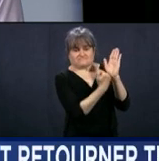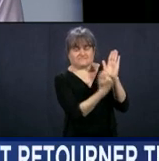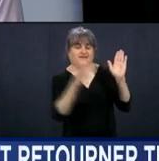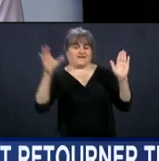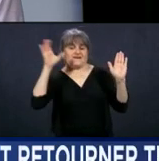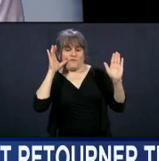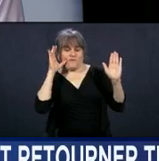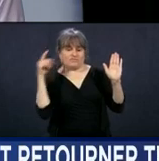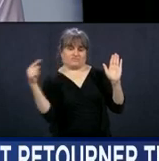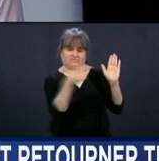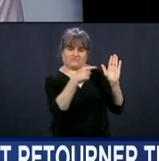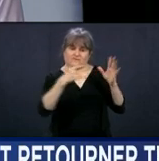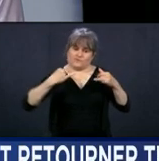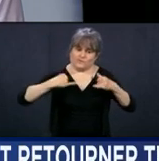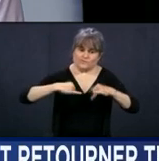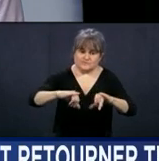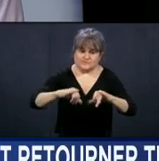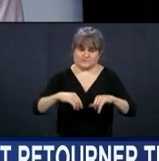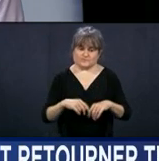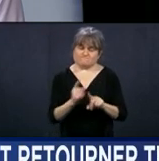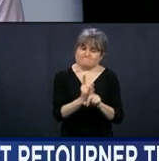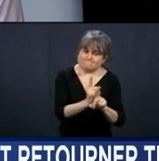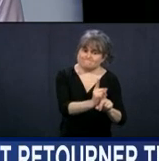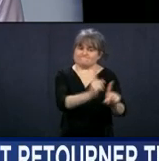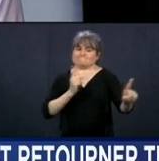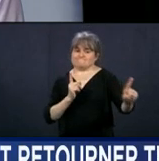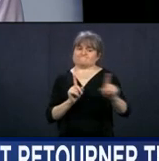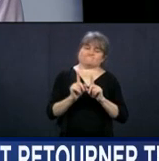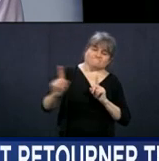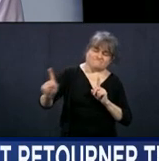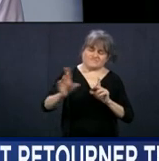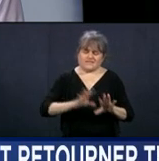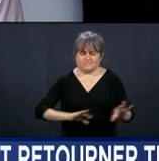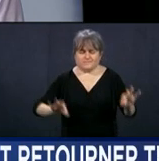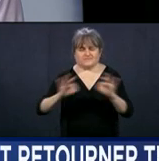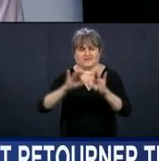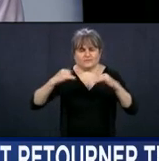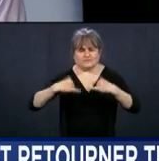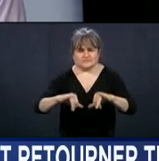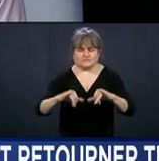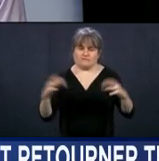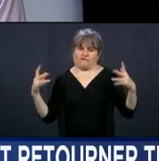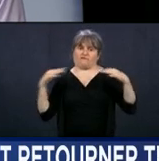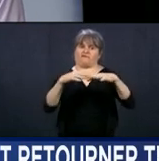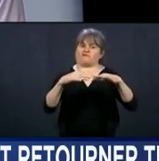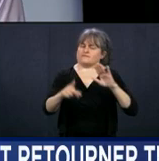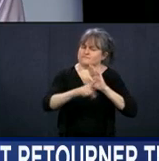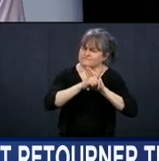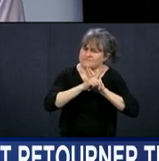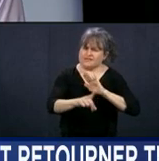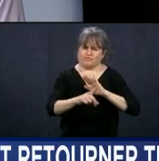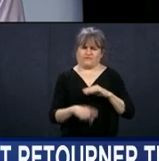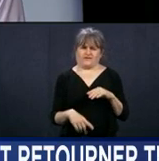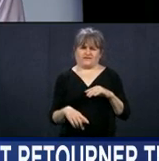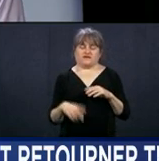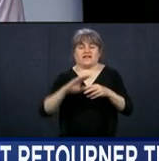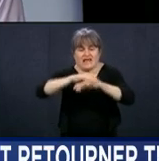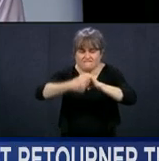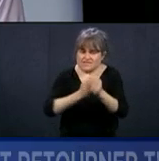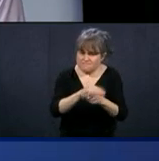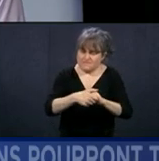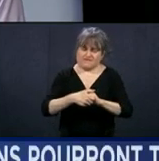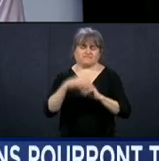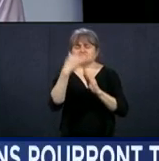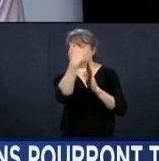dira jamais assez. Continuez de rester à distance, évitez de vous rassembler, lavez-vous les mains et respectez l'ensemble